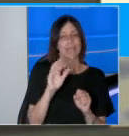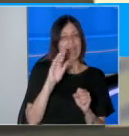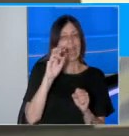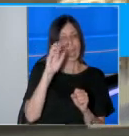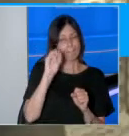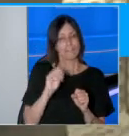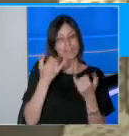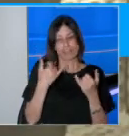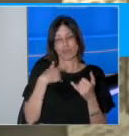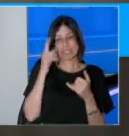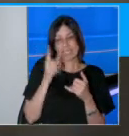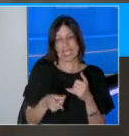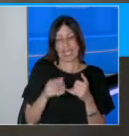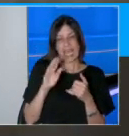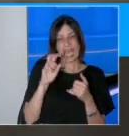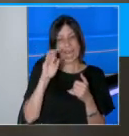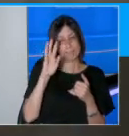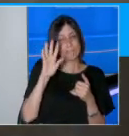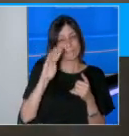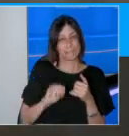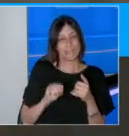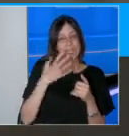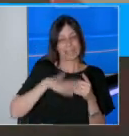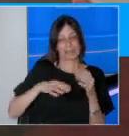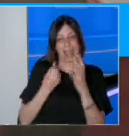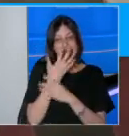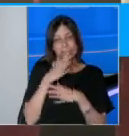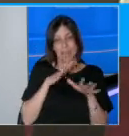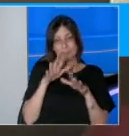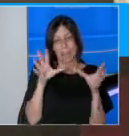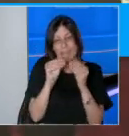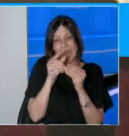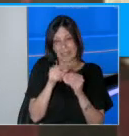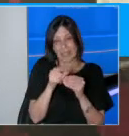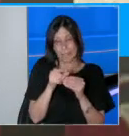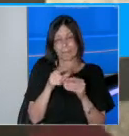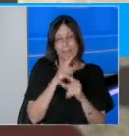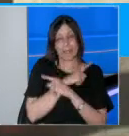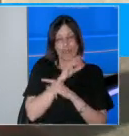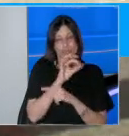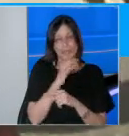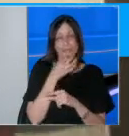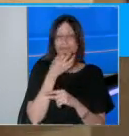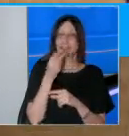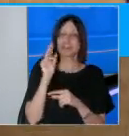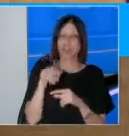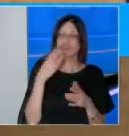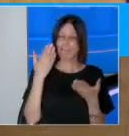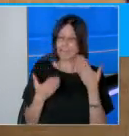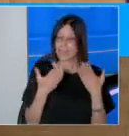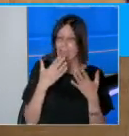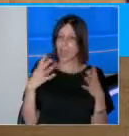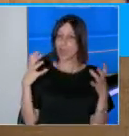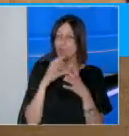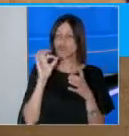מקיימים שיחות עם רם, ורציתם, אתה יודע, להקים יחד איתה ממשלה, בהימנות שלהם לפחות. יש הבדל בין מגוש